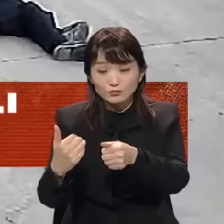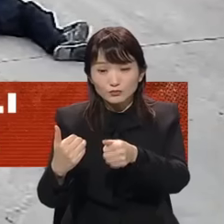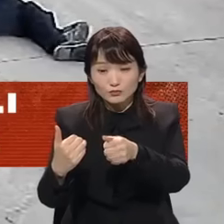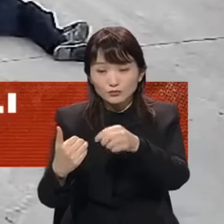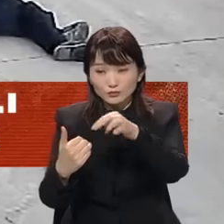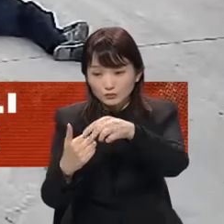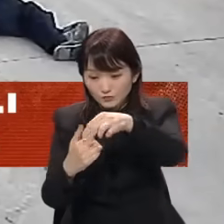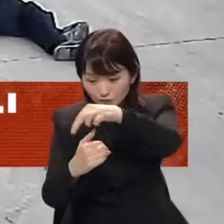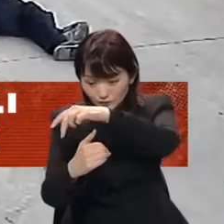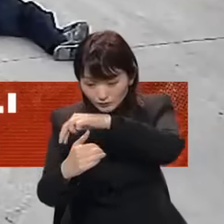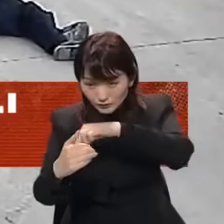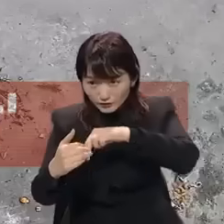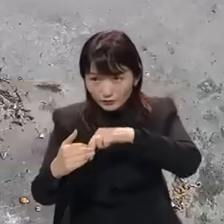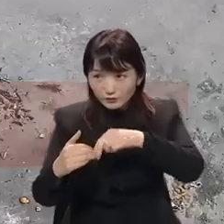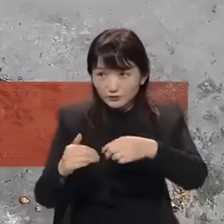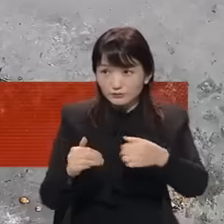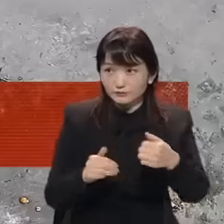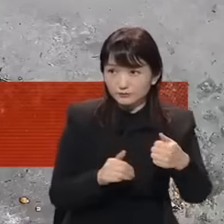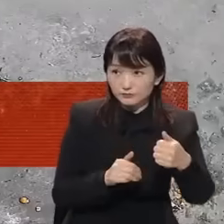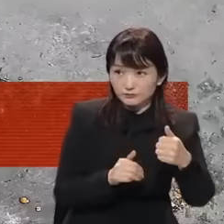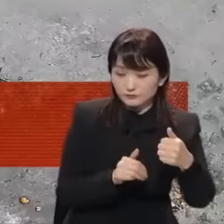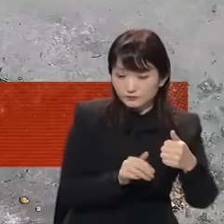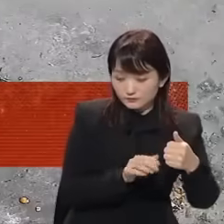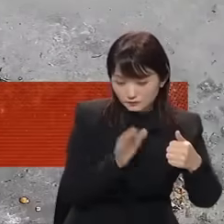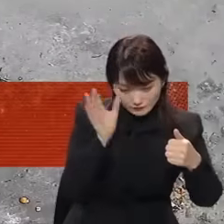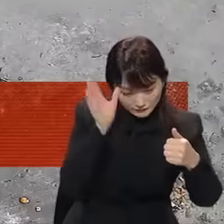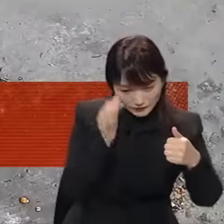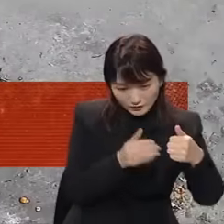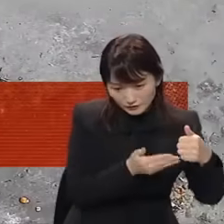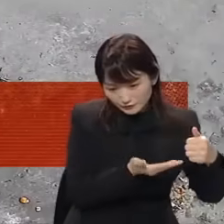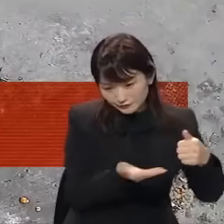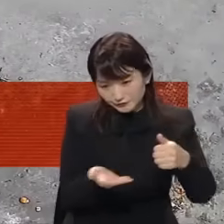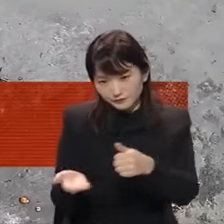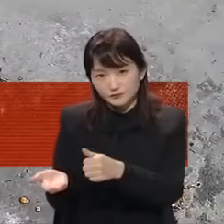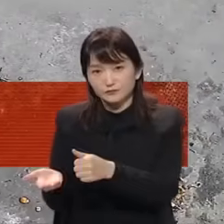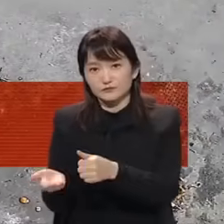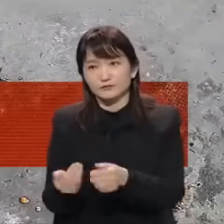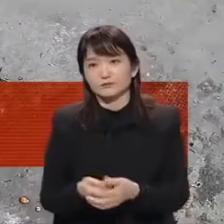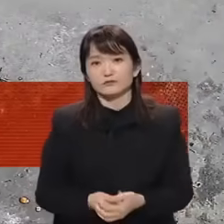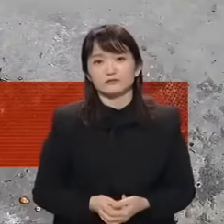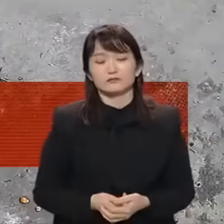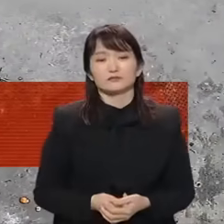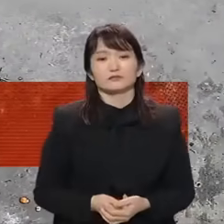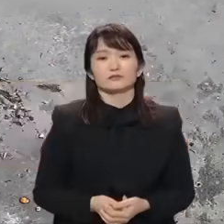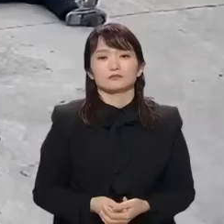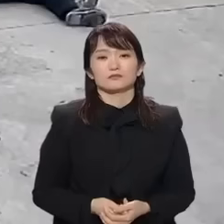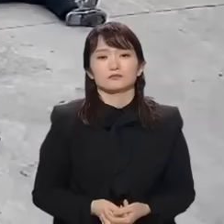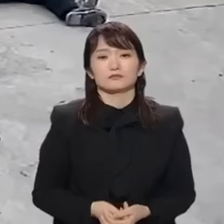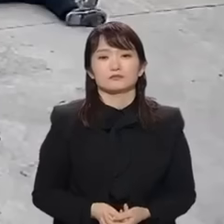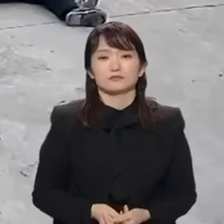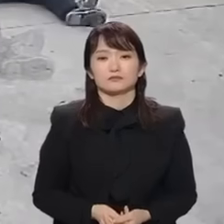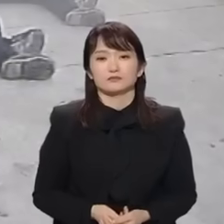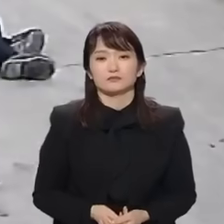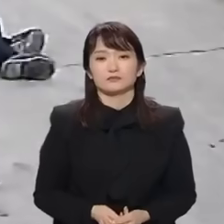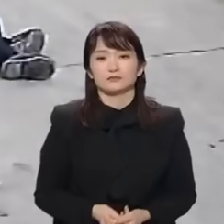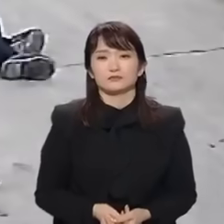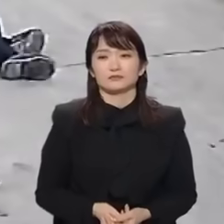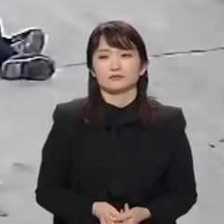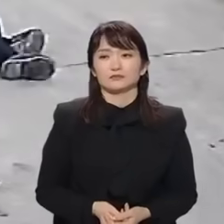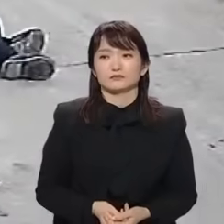내리는데요. 강아지도 앞장서서 남성을 할아버지 쪽으로 이끕니다. 자, 당시 영상 한번 보시죠.